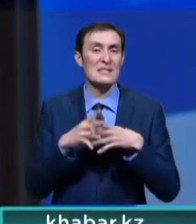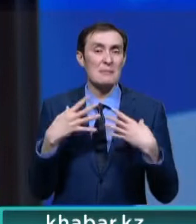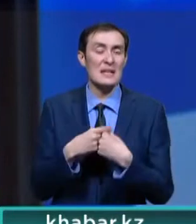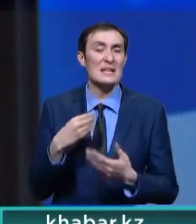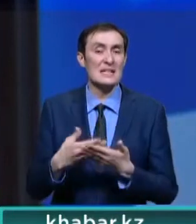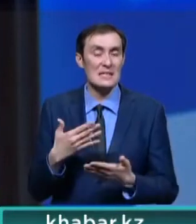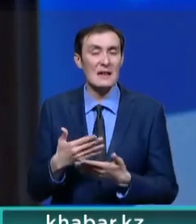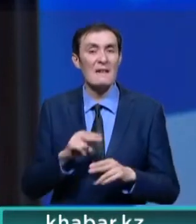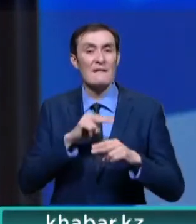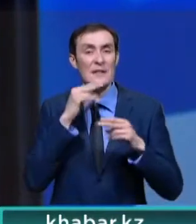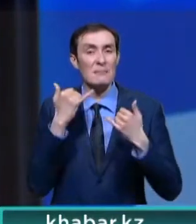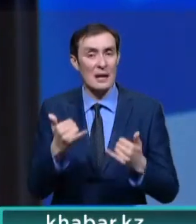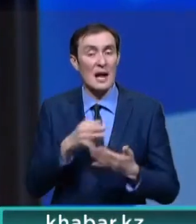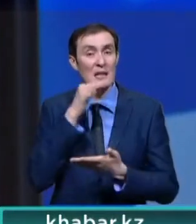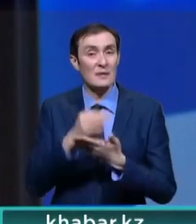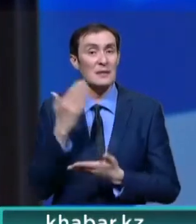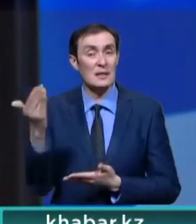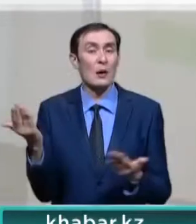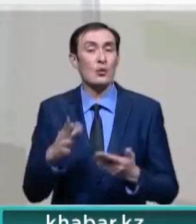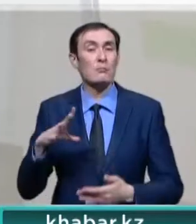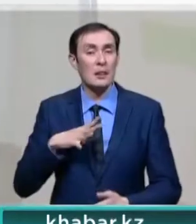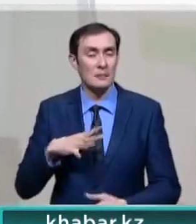ценности внимания их ответ